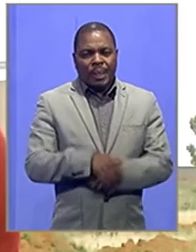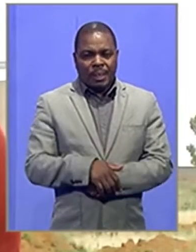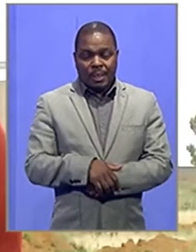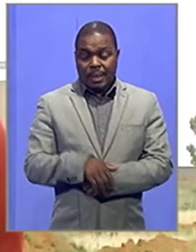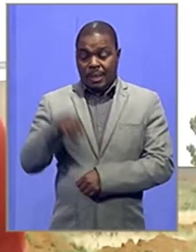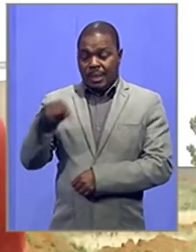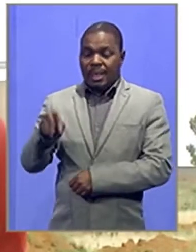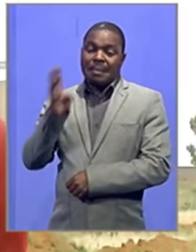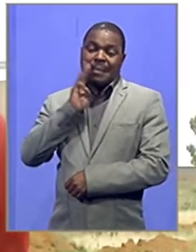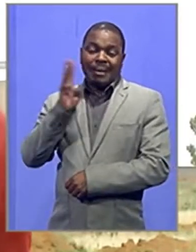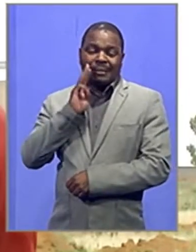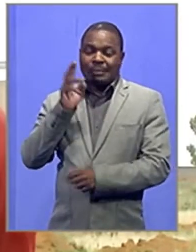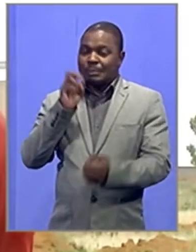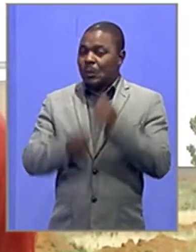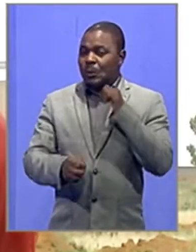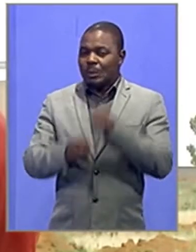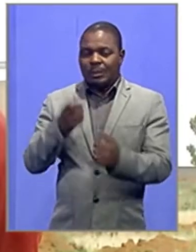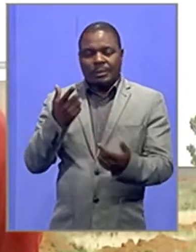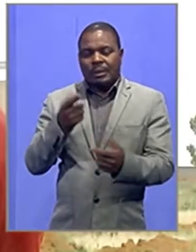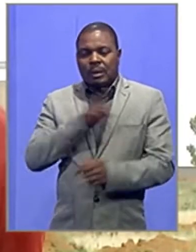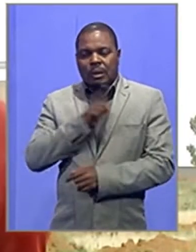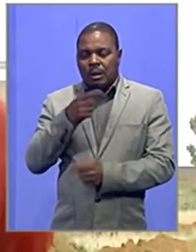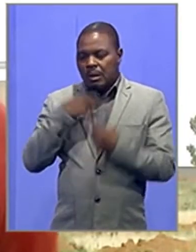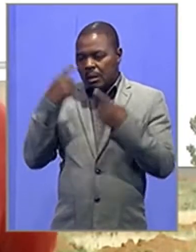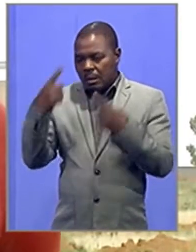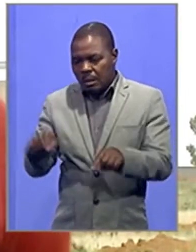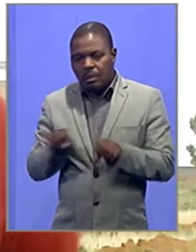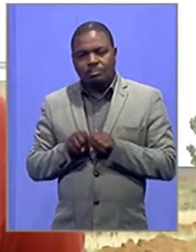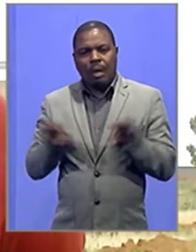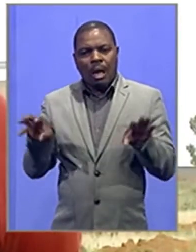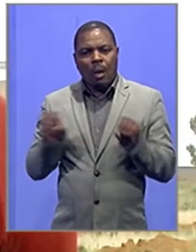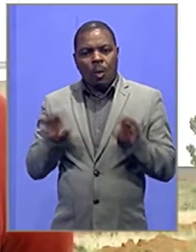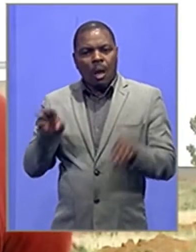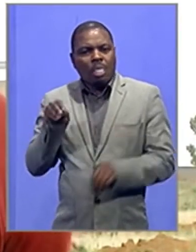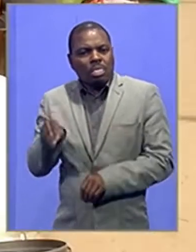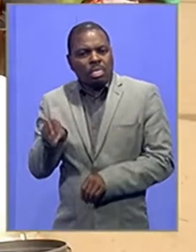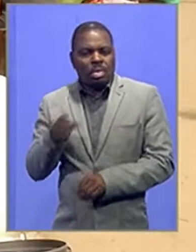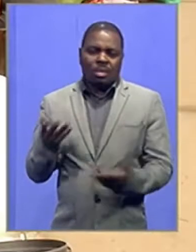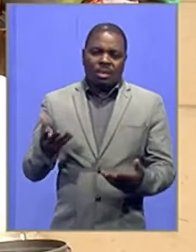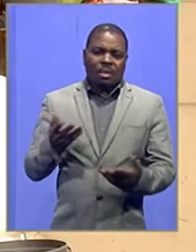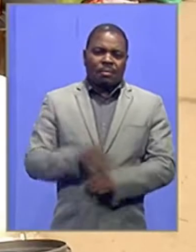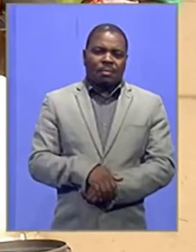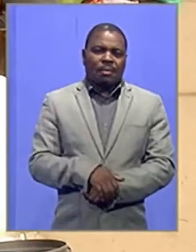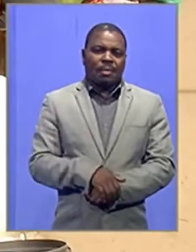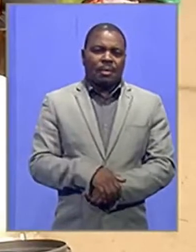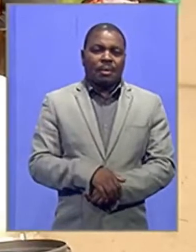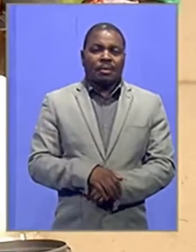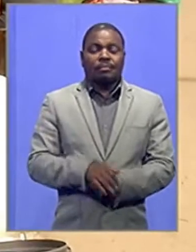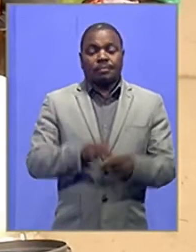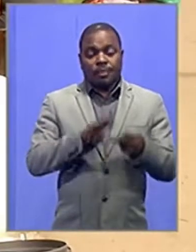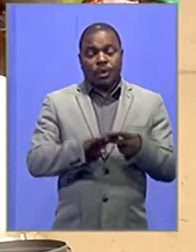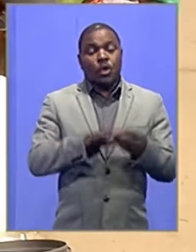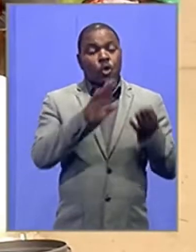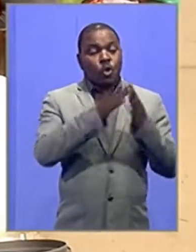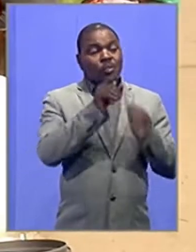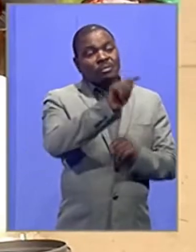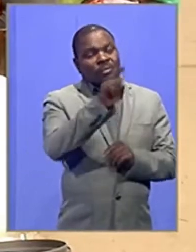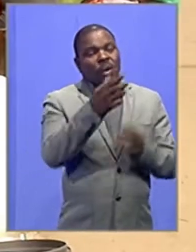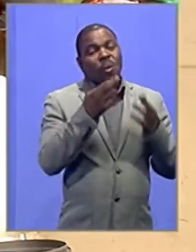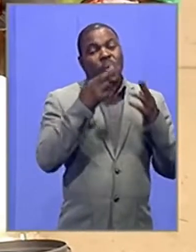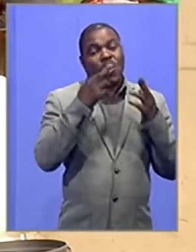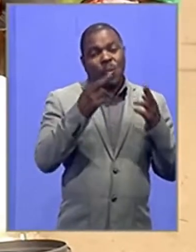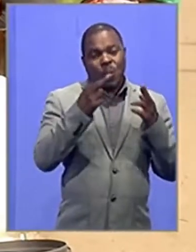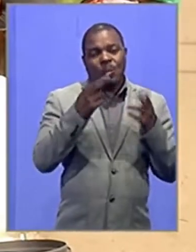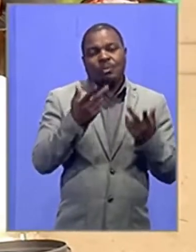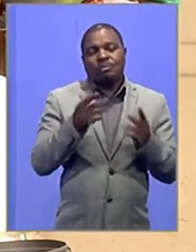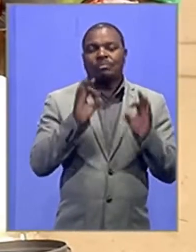metsi ka gore a feile neng a re fitlha re kry-a mankogwane mo teng mo. Re sa le foo, baagi ba bangwe ba solofela go bona thuso